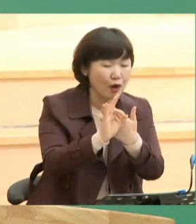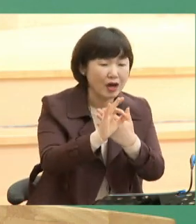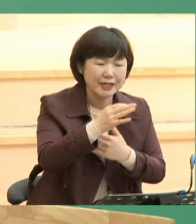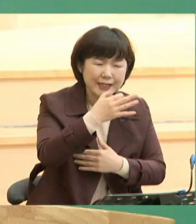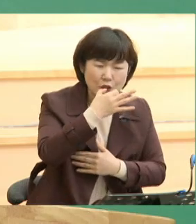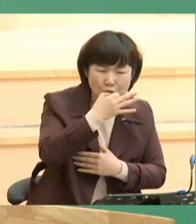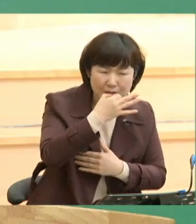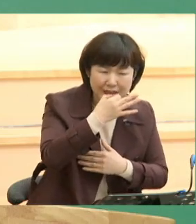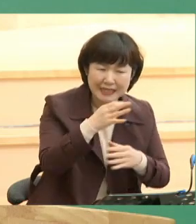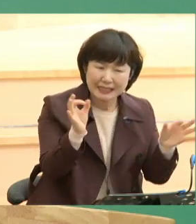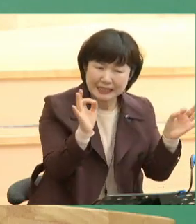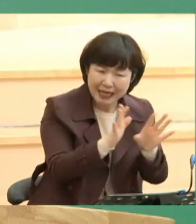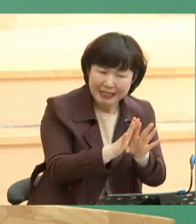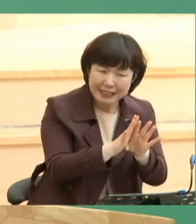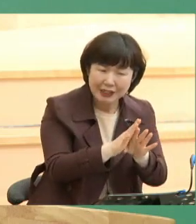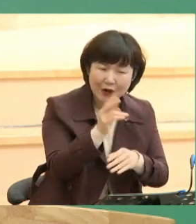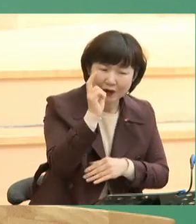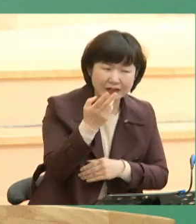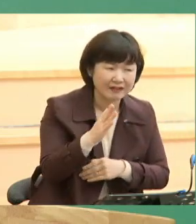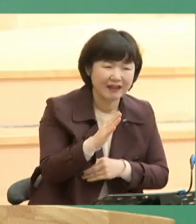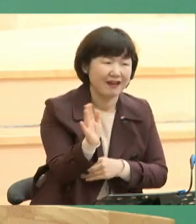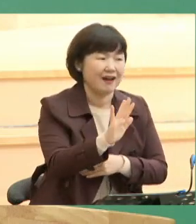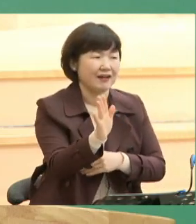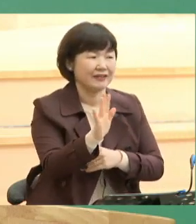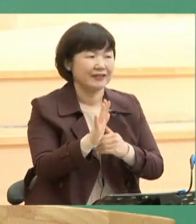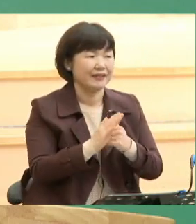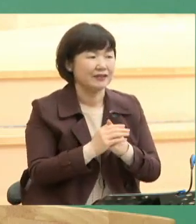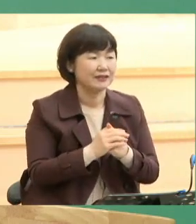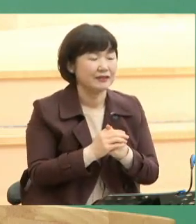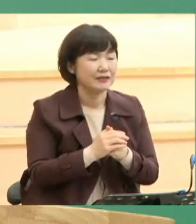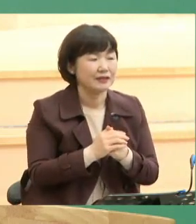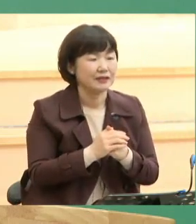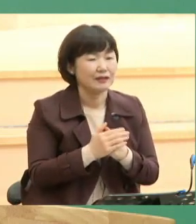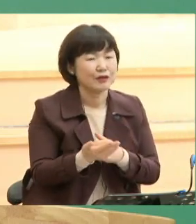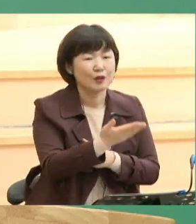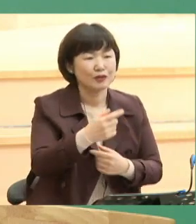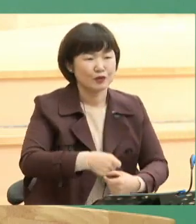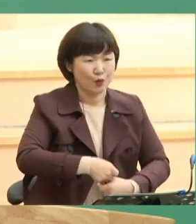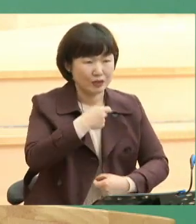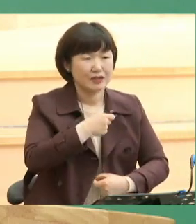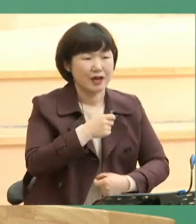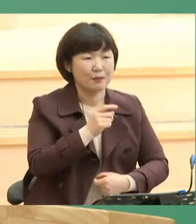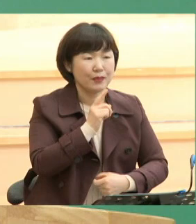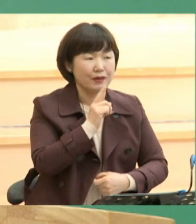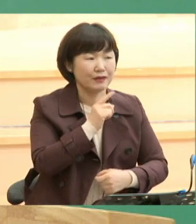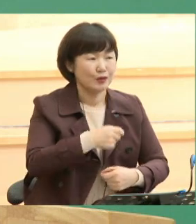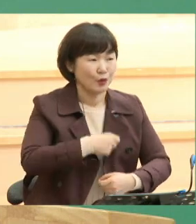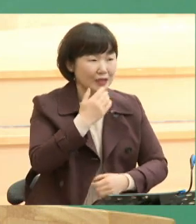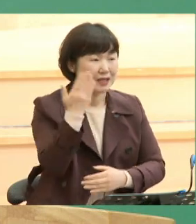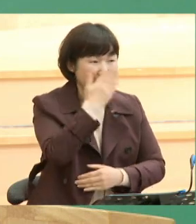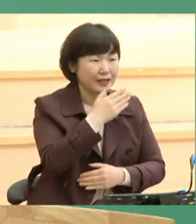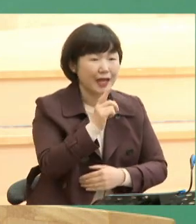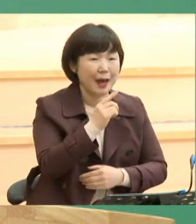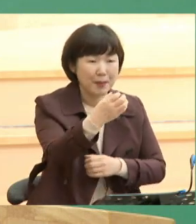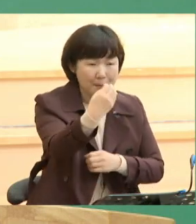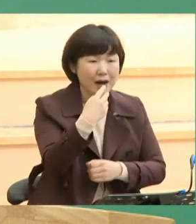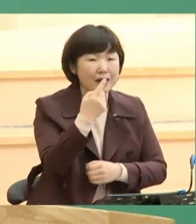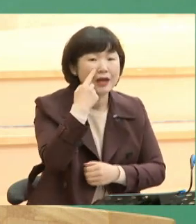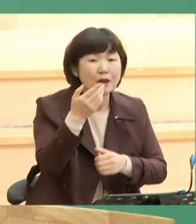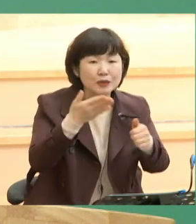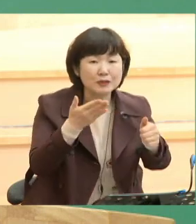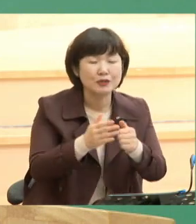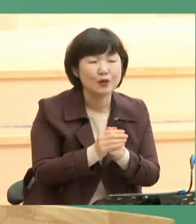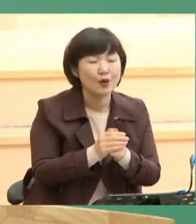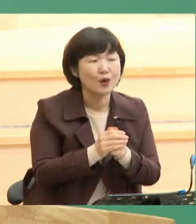은 쓰실 것 같은데 그렇지가 않아요 여러분 솔직히 대답해 보십시다 솔직히 예수를 잘 믿으면